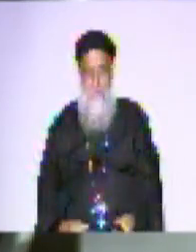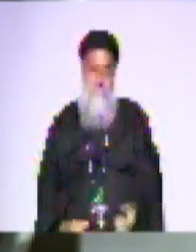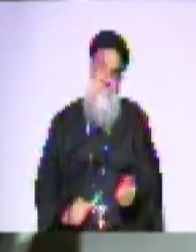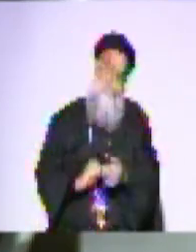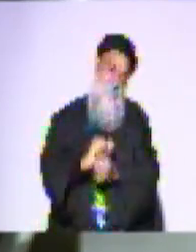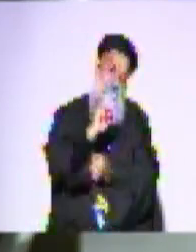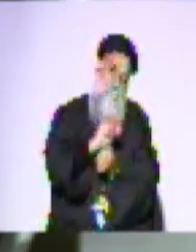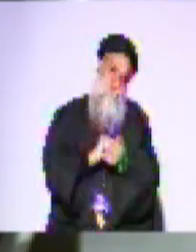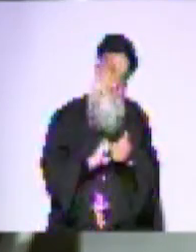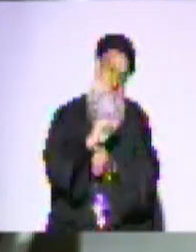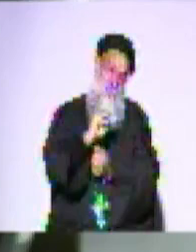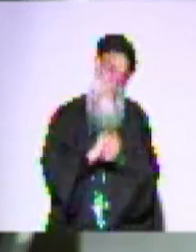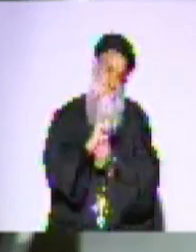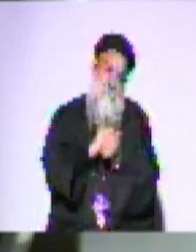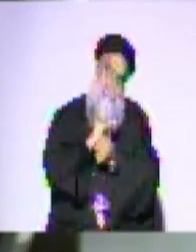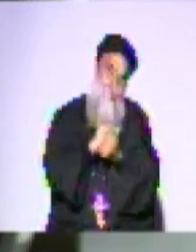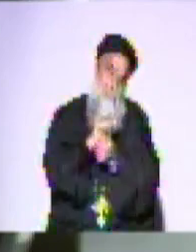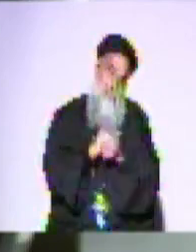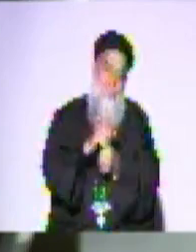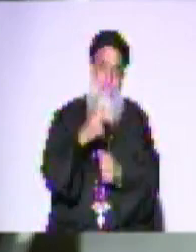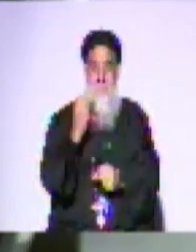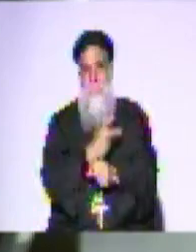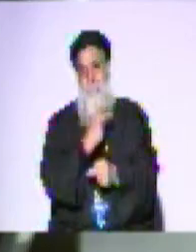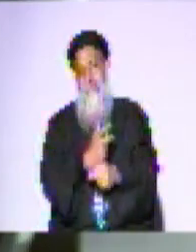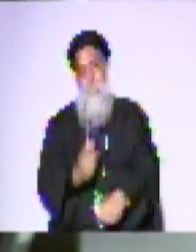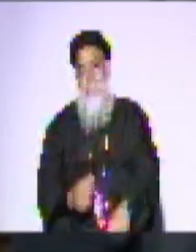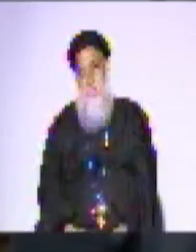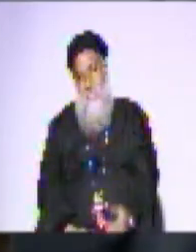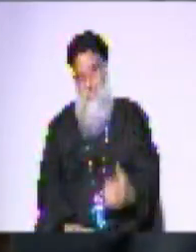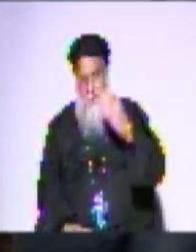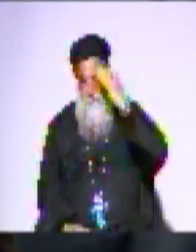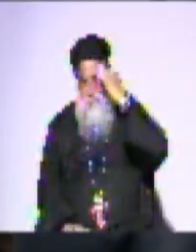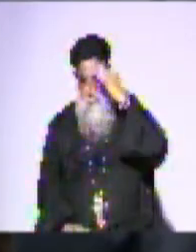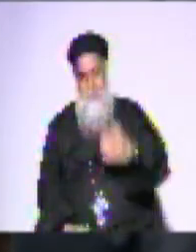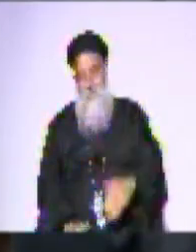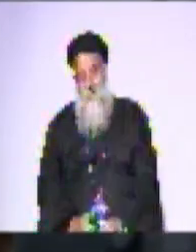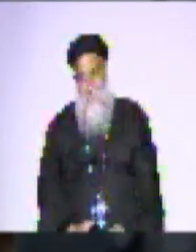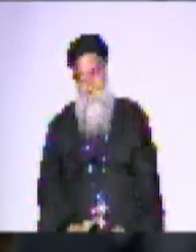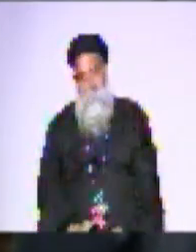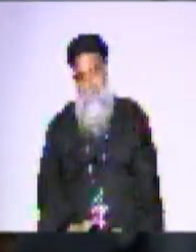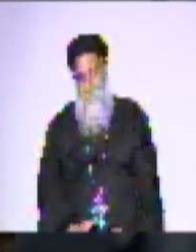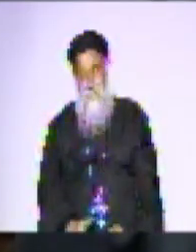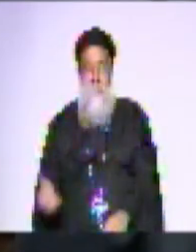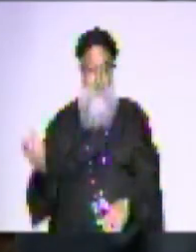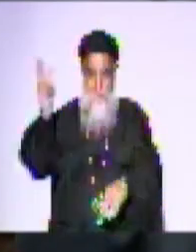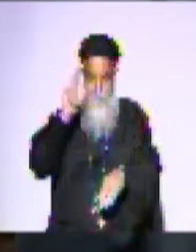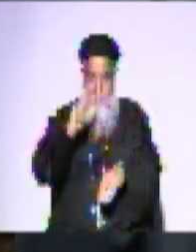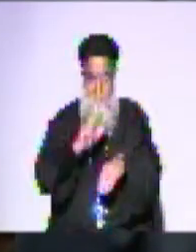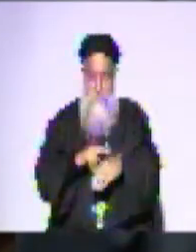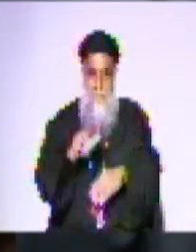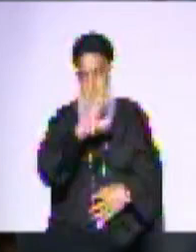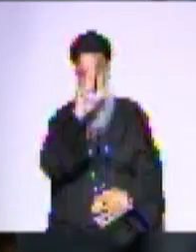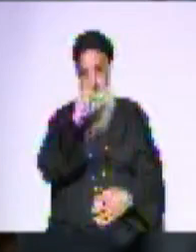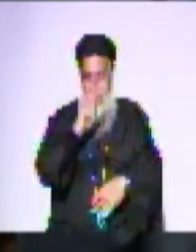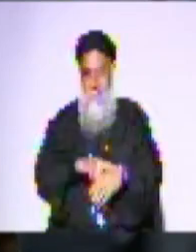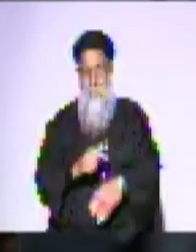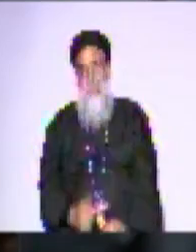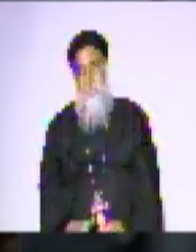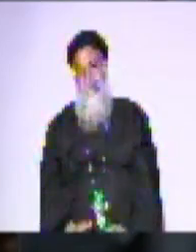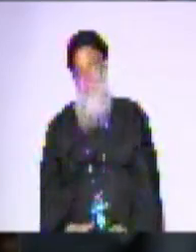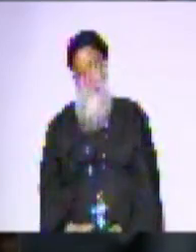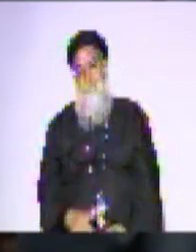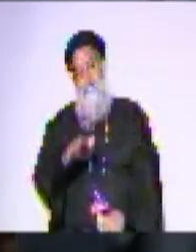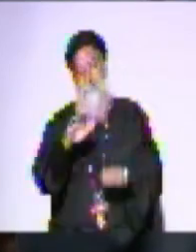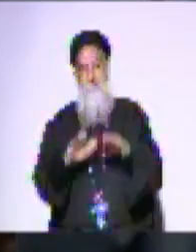يغتسل من خطيته. شكرا سيدنا الإيضاح. نرجع مرة تاني بقى لموضوعنا،